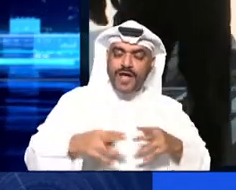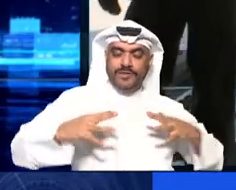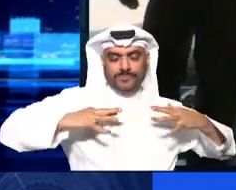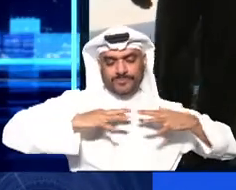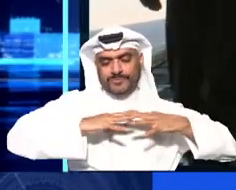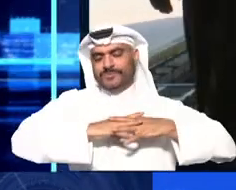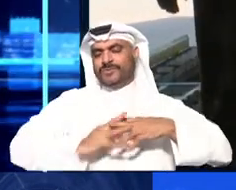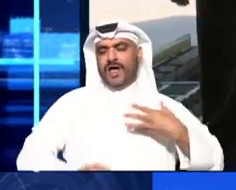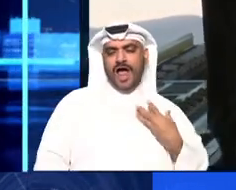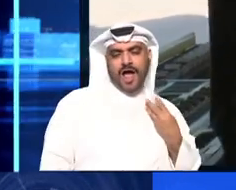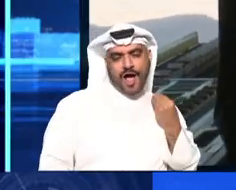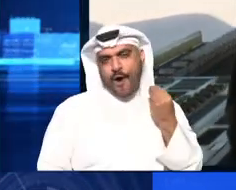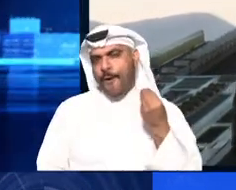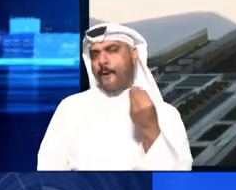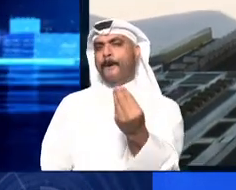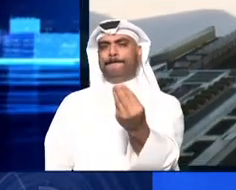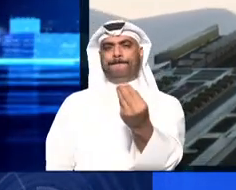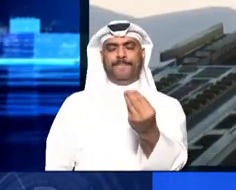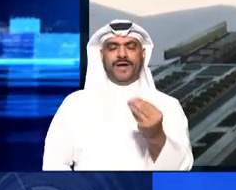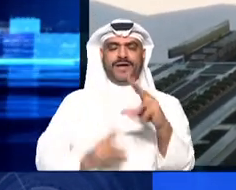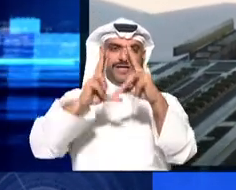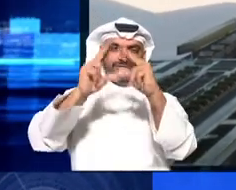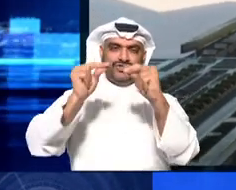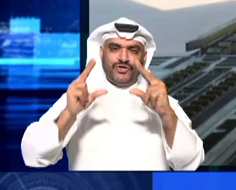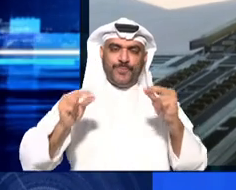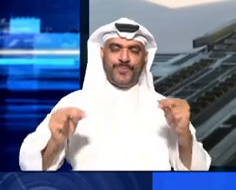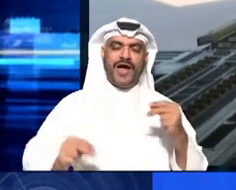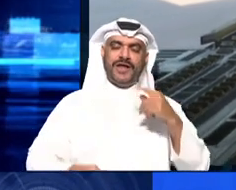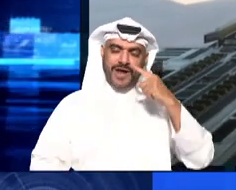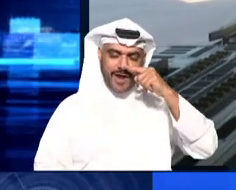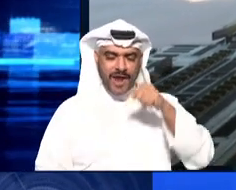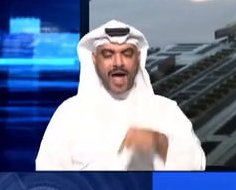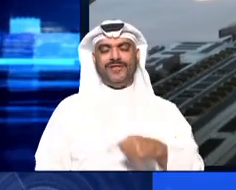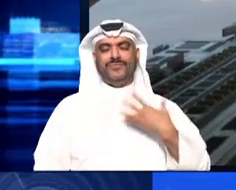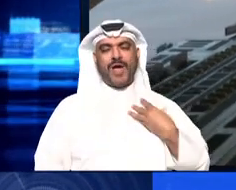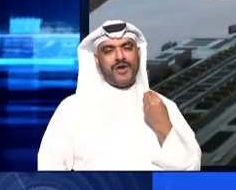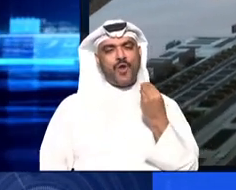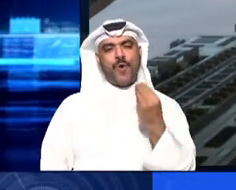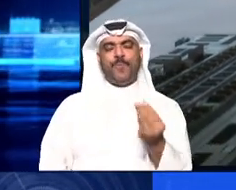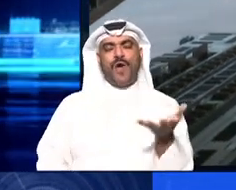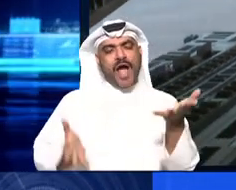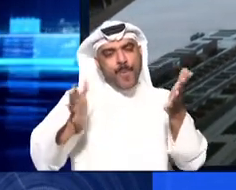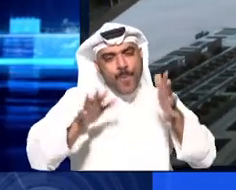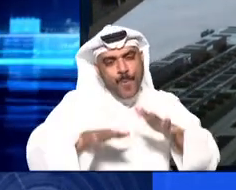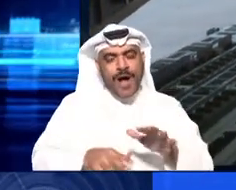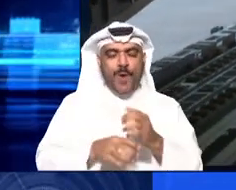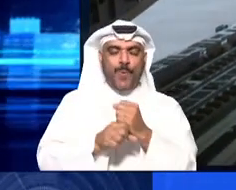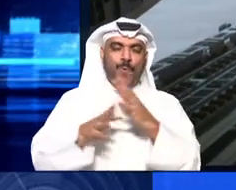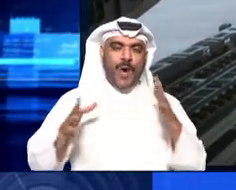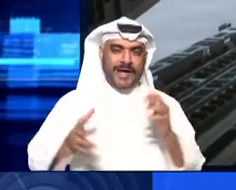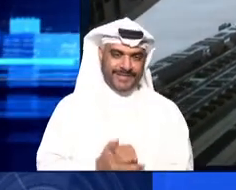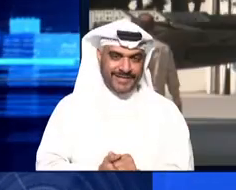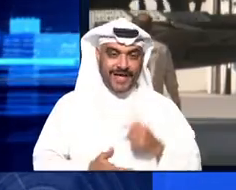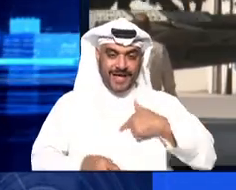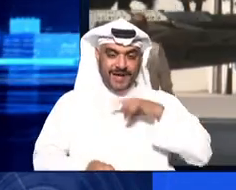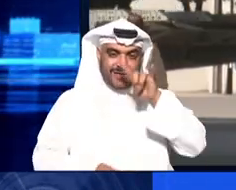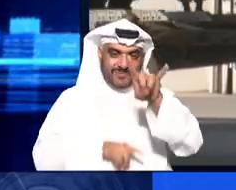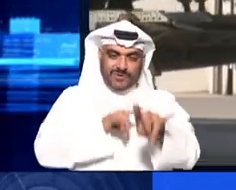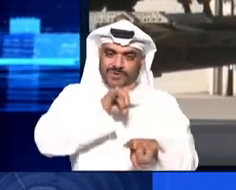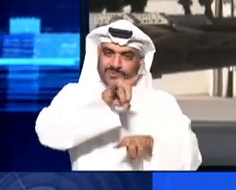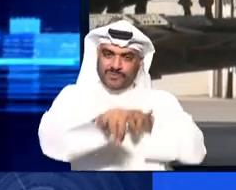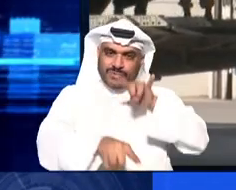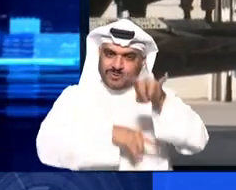المحبة التي يكنها للشعب اللبناني. وسيتواصل هذا الجسر الجوي على